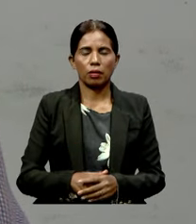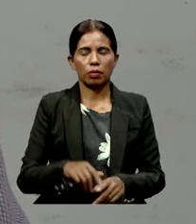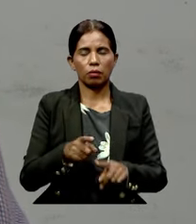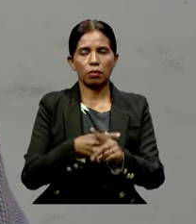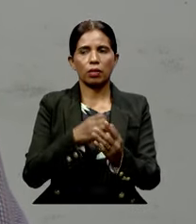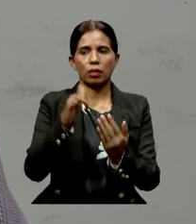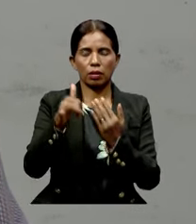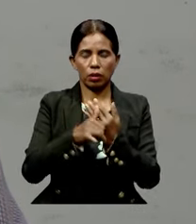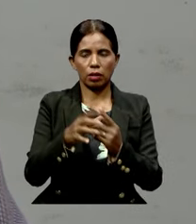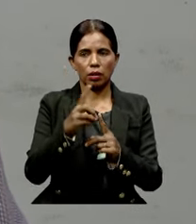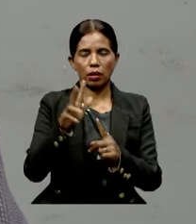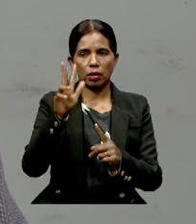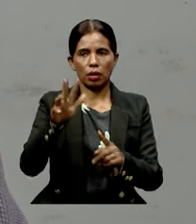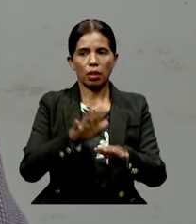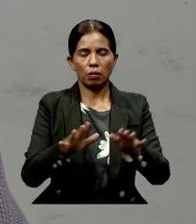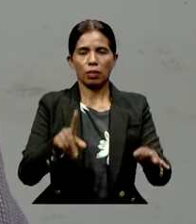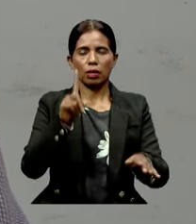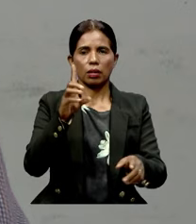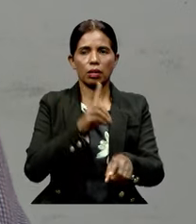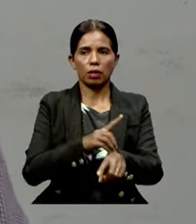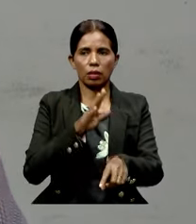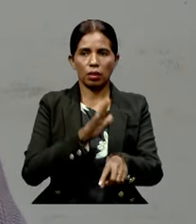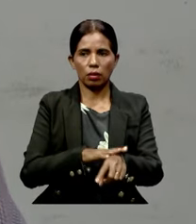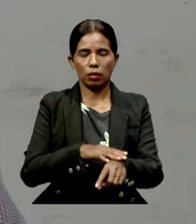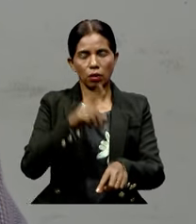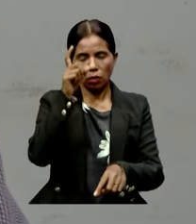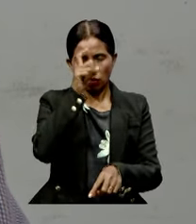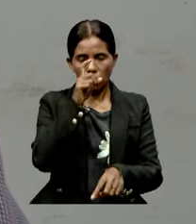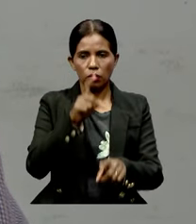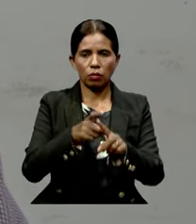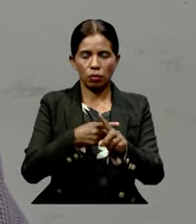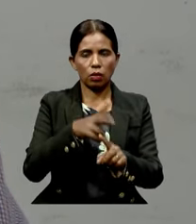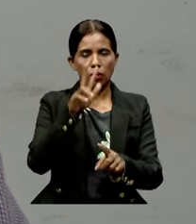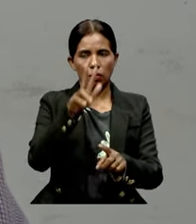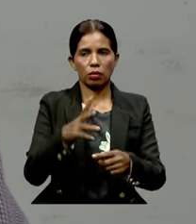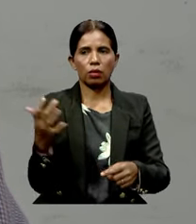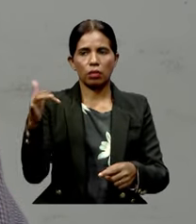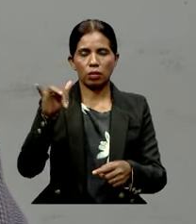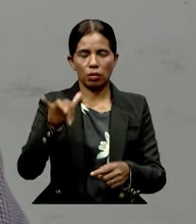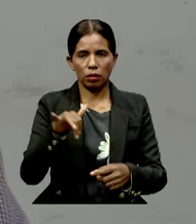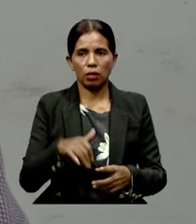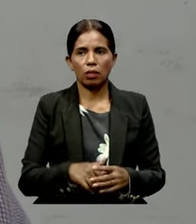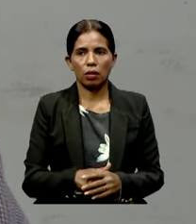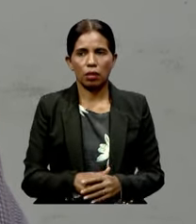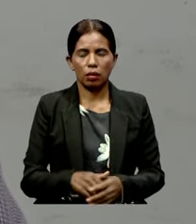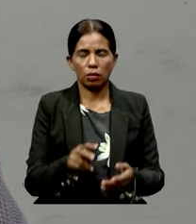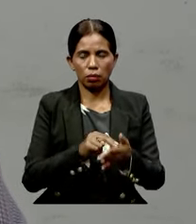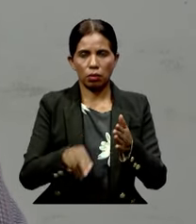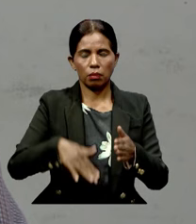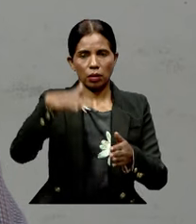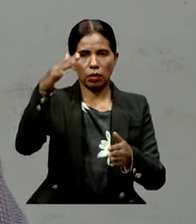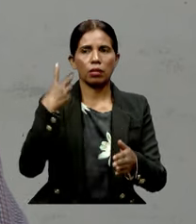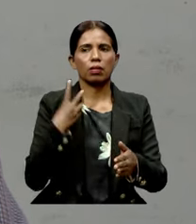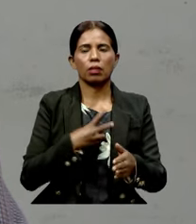dia tres ne ita detekta labar ki dari dengi ho ida de fulan tolu antau sirne nomor nebe as antau itu